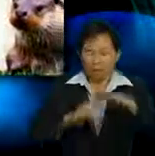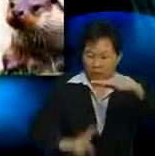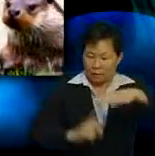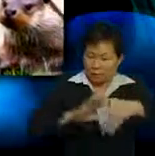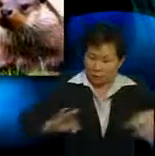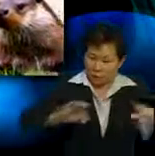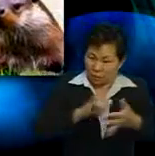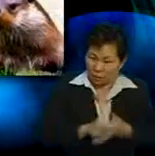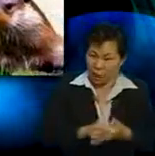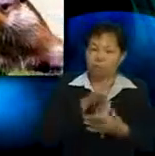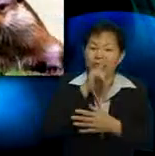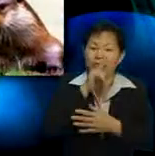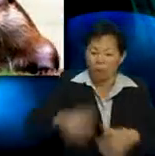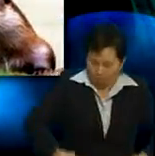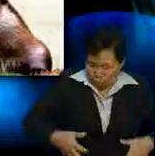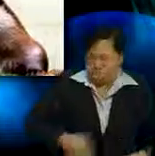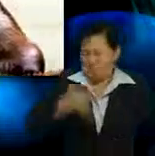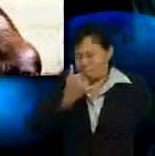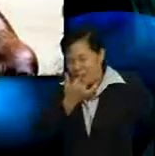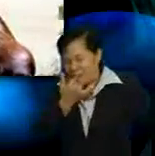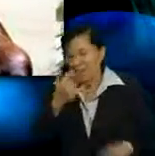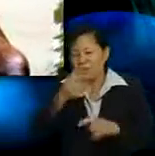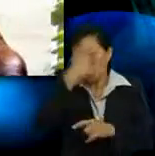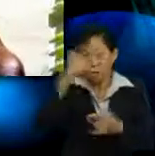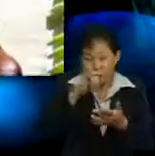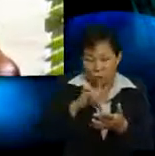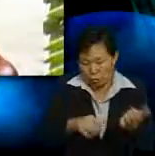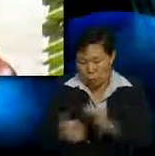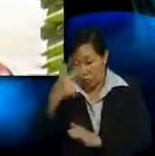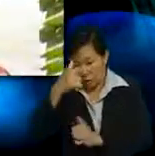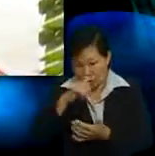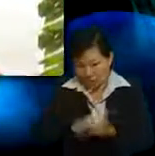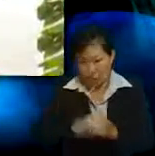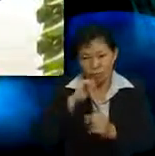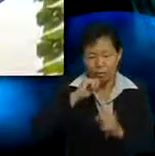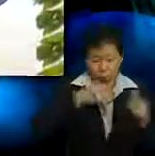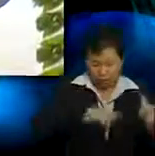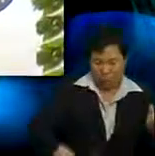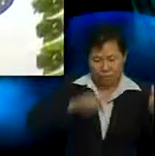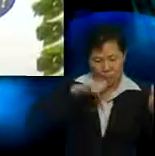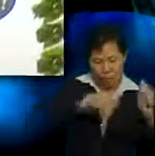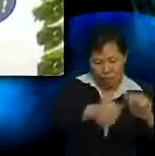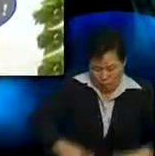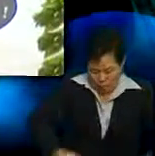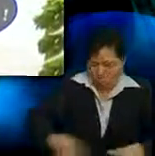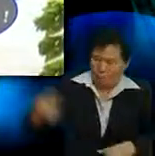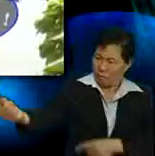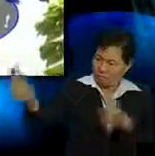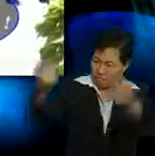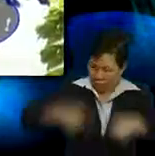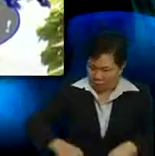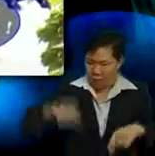Berdasarkan cerita itu, nyatalah monyet bersalah. Oleh itu, Raja Memerang pun mengarahkan agar monyet datang ke